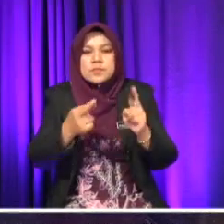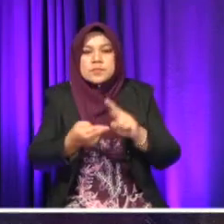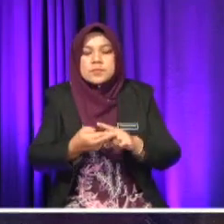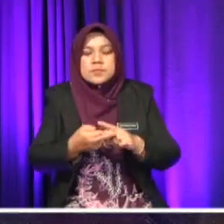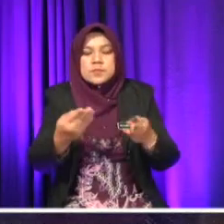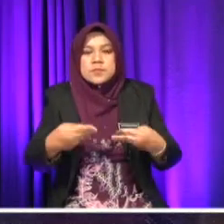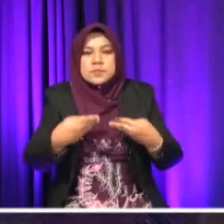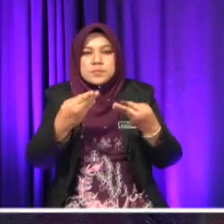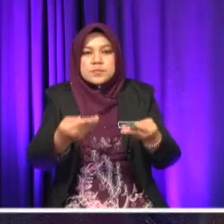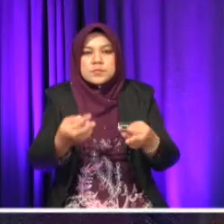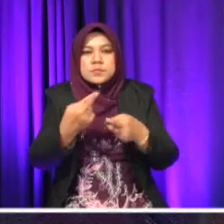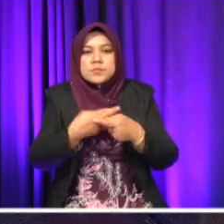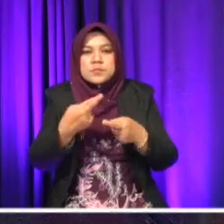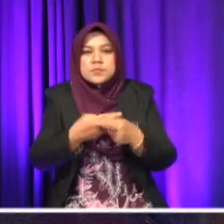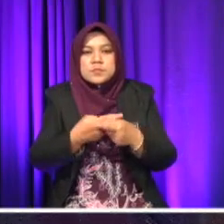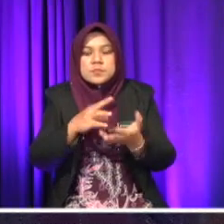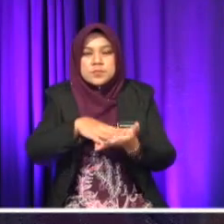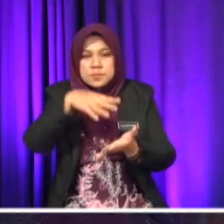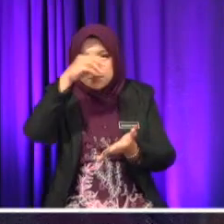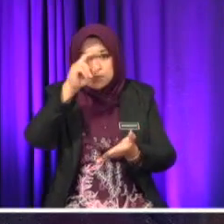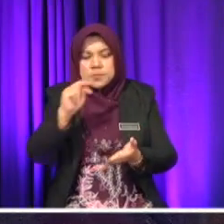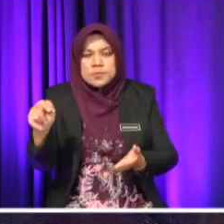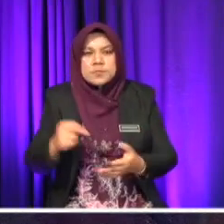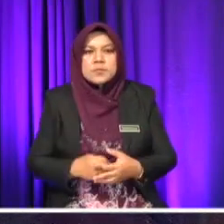memberikan rumusan pembelajaran